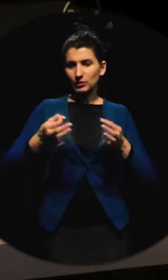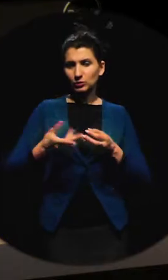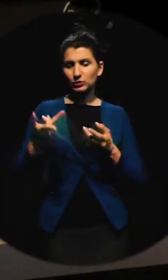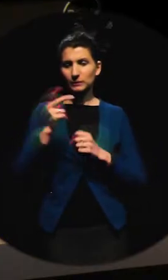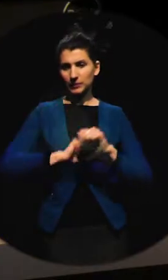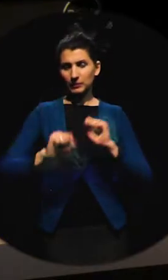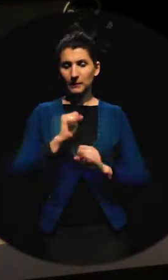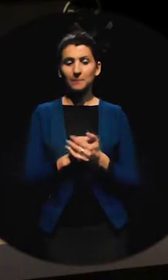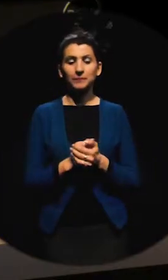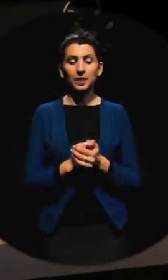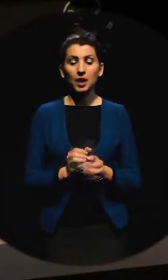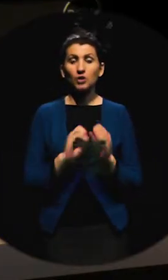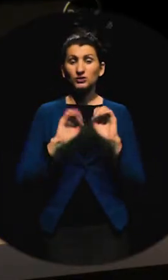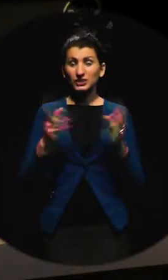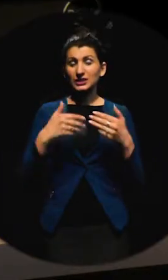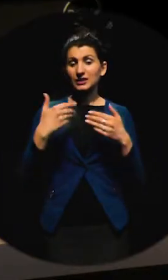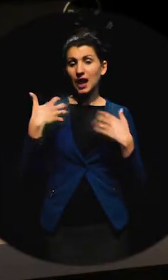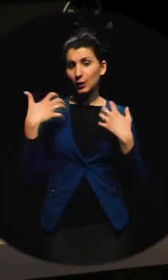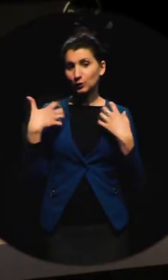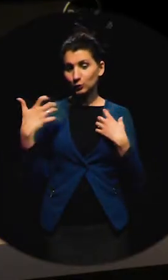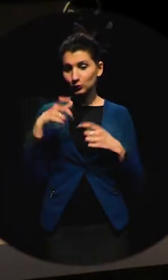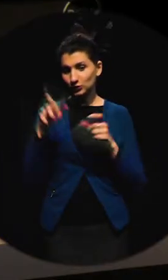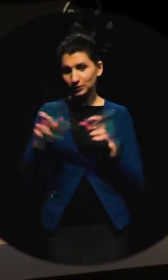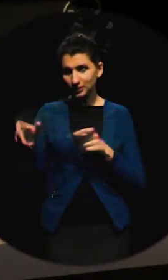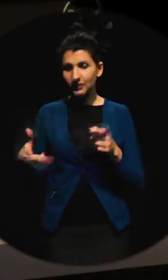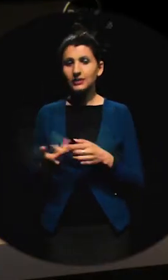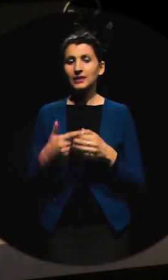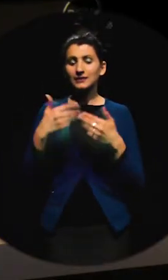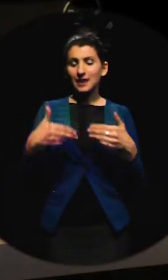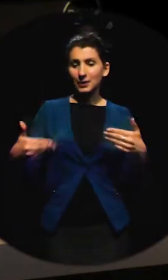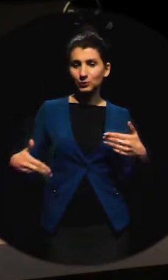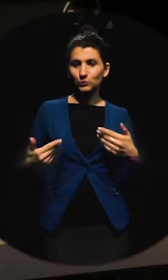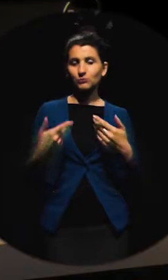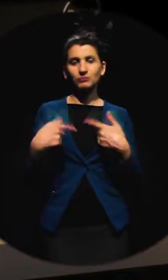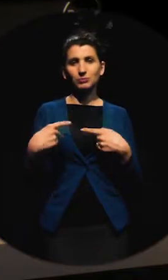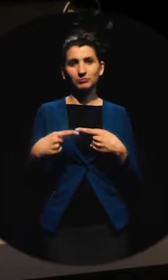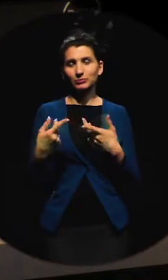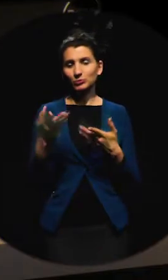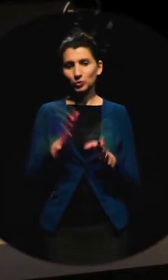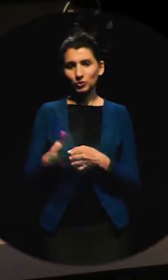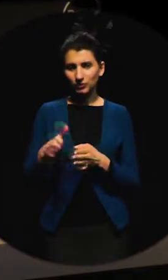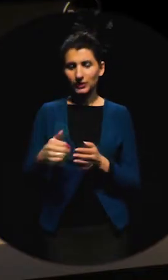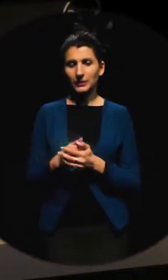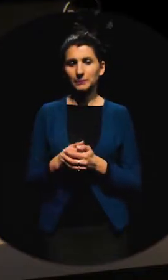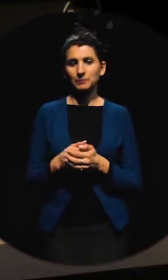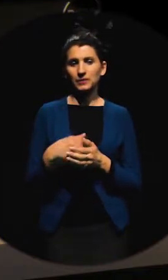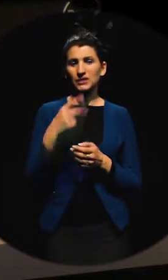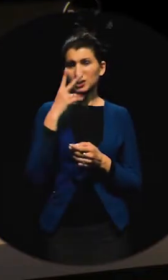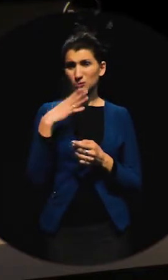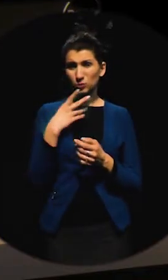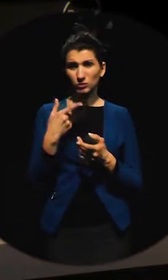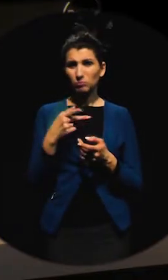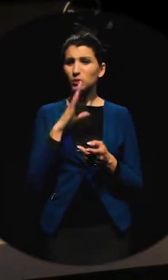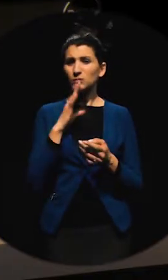aktorzy teatru politycznego nie byli na to zupełnie przygotowani. Tak? Znaczy widać było, że zostali zupełnie